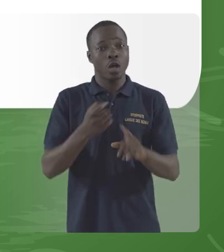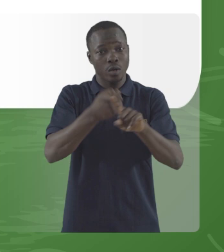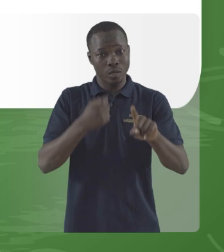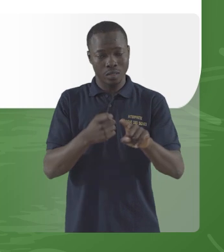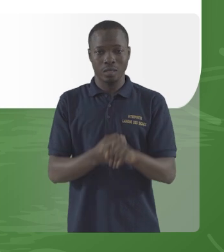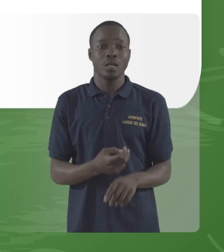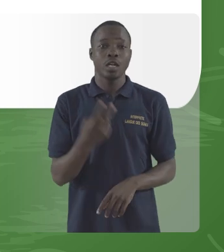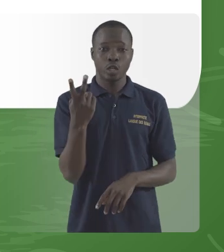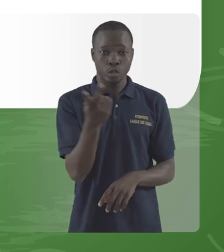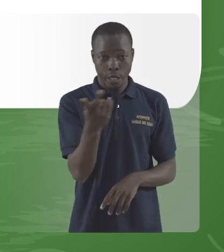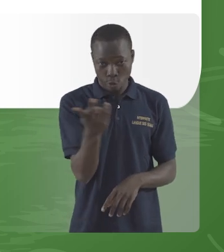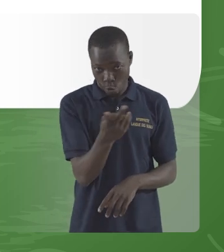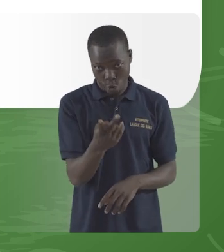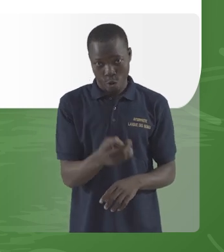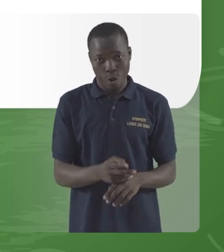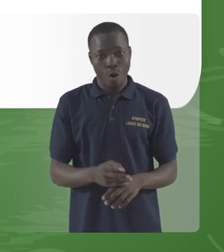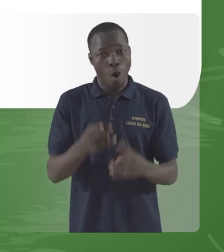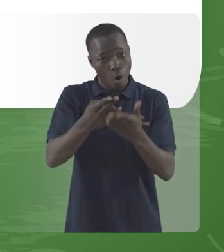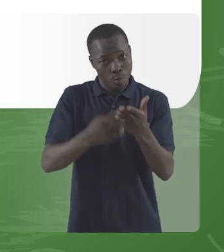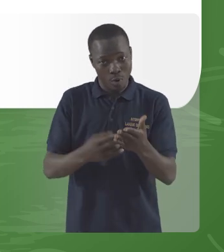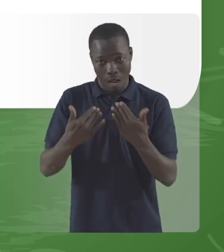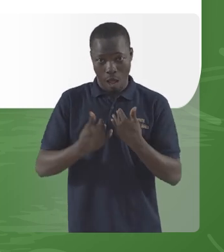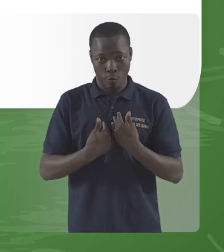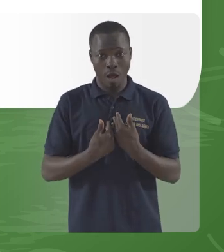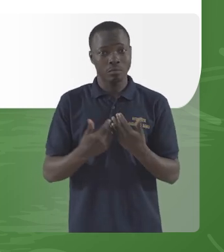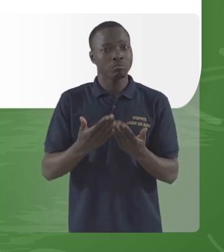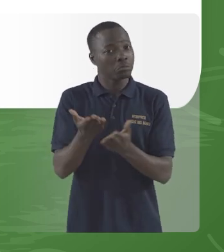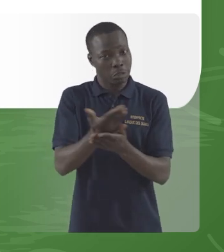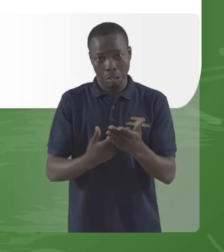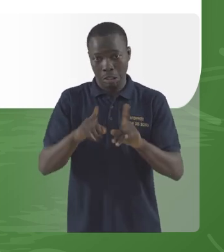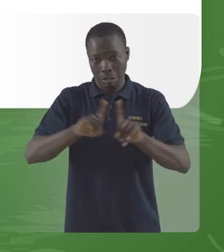ces deux hormones comportent quelques différences.